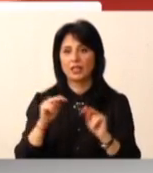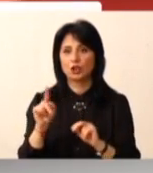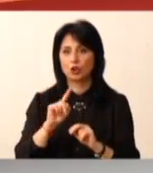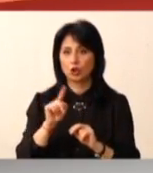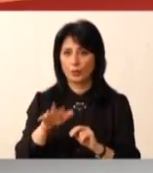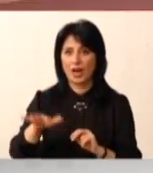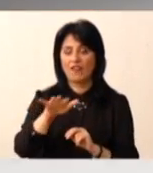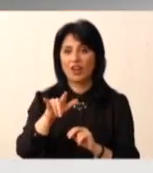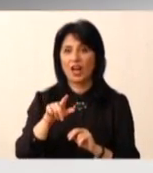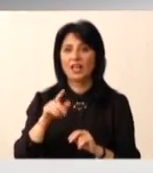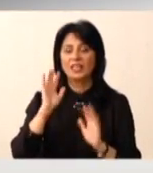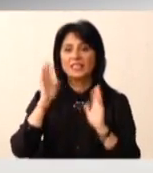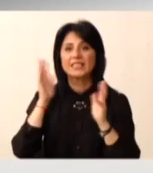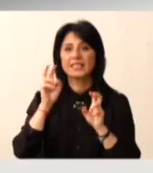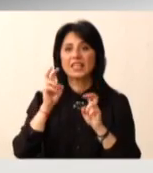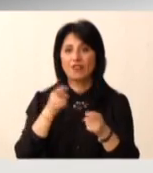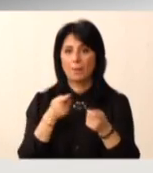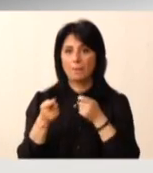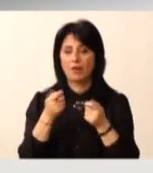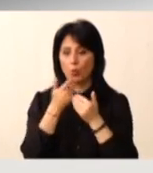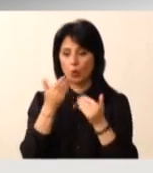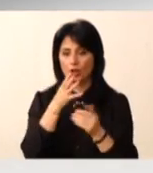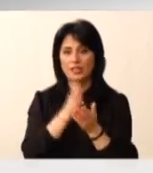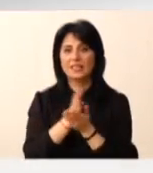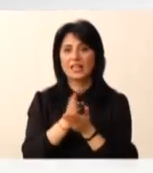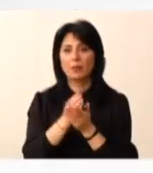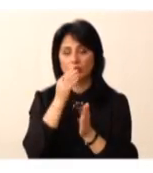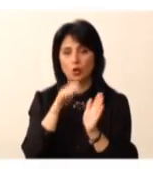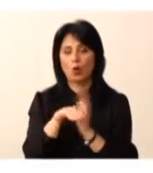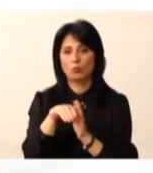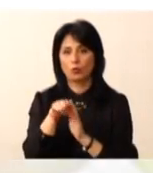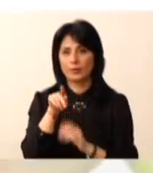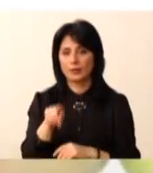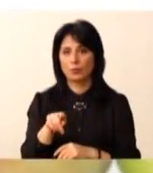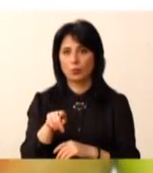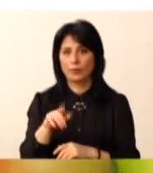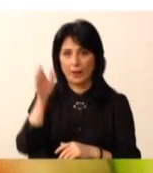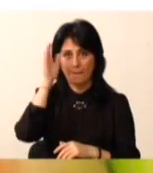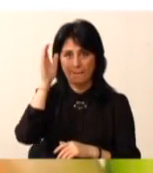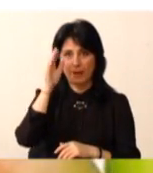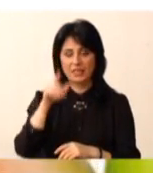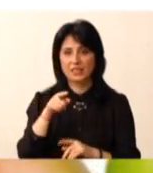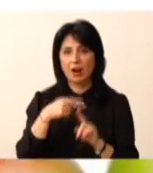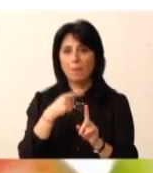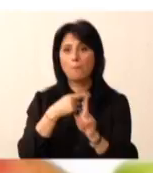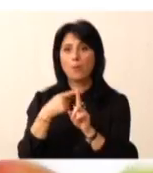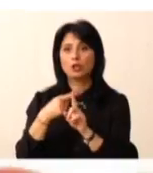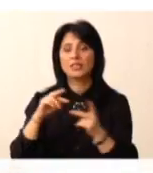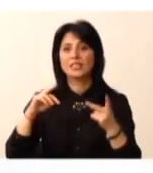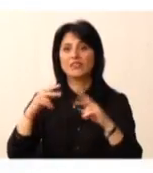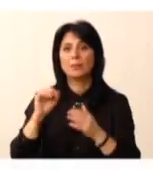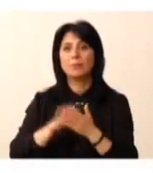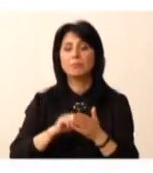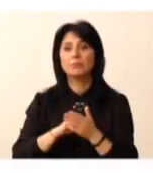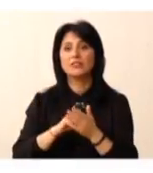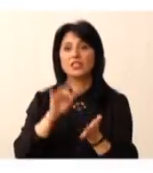რომ ქვეყანაში არტერიული წნევის მართვა უკანასკნელ წლებში გაუმჯობესებულია. მეცნიერები ამ პოზიტიური ცვლილების